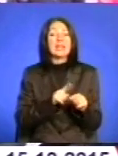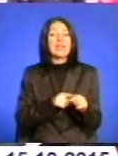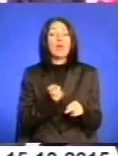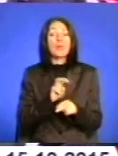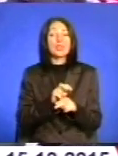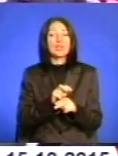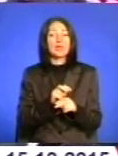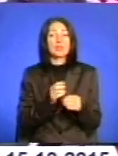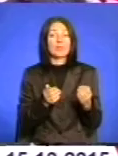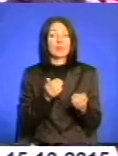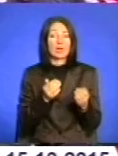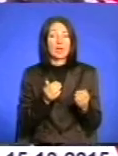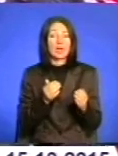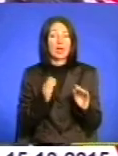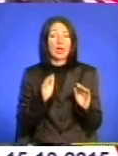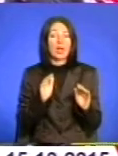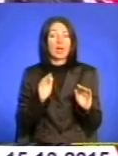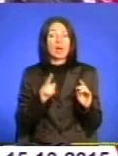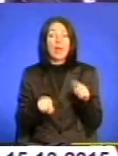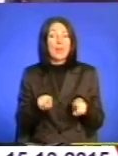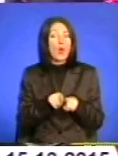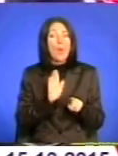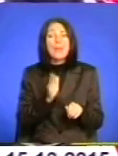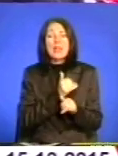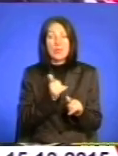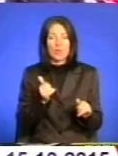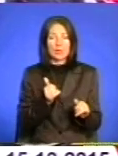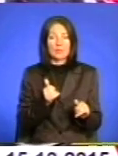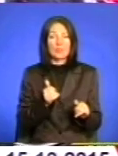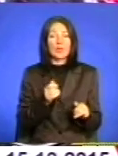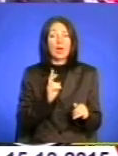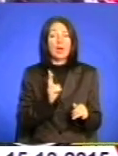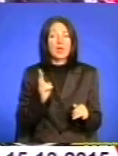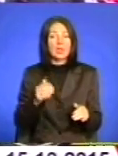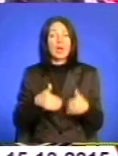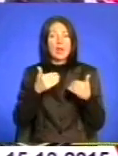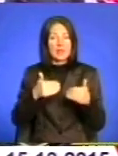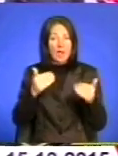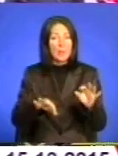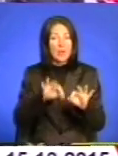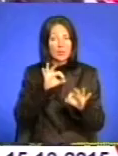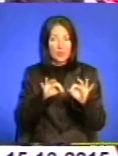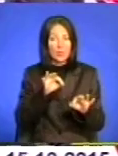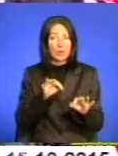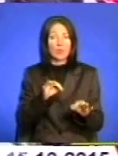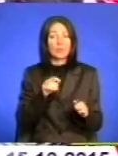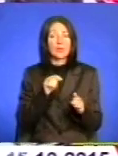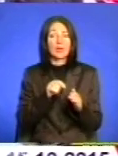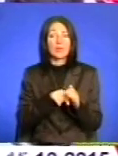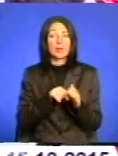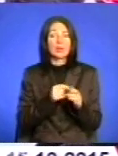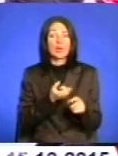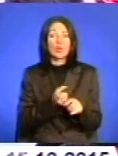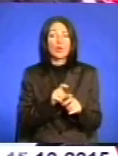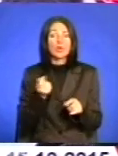ну, такого не может быть, понимаете? Тот, кто знает, какие этапы отбора идут, в принципе, малый очень